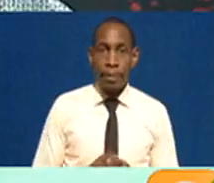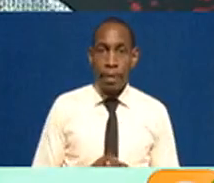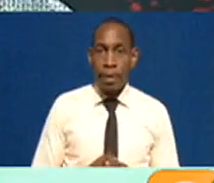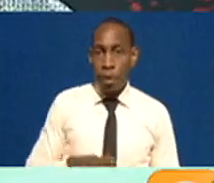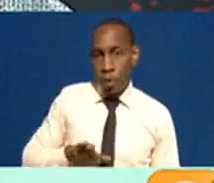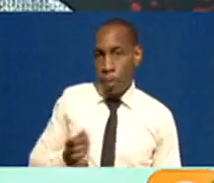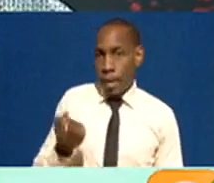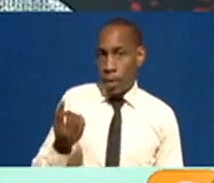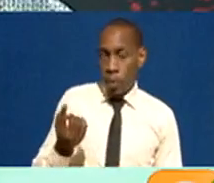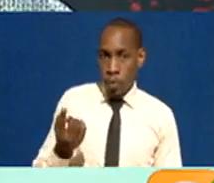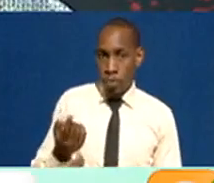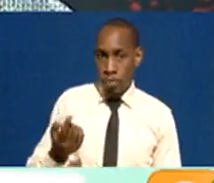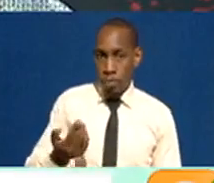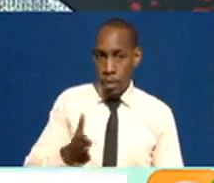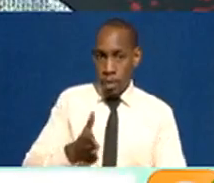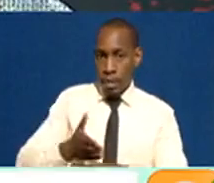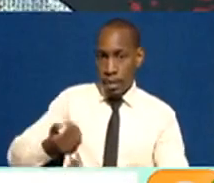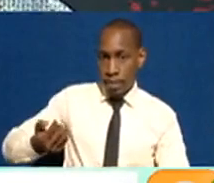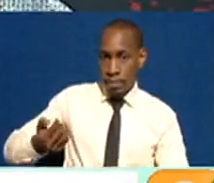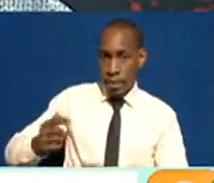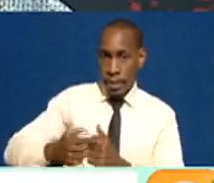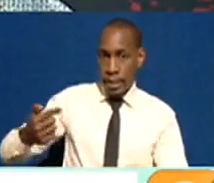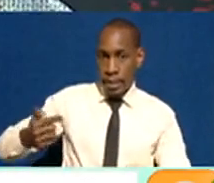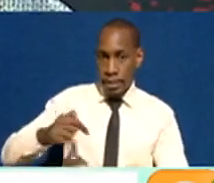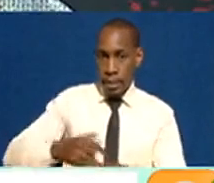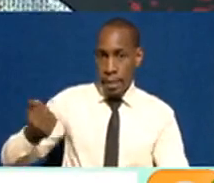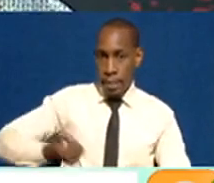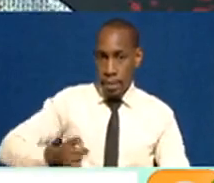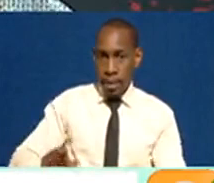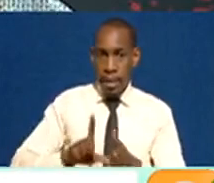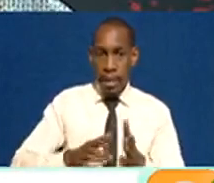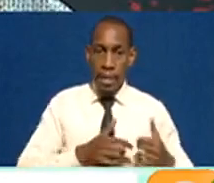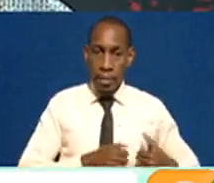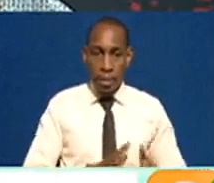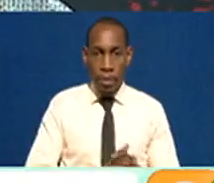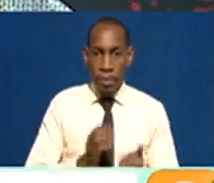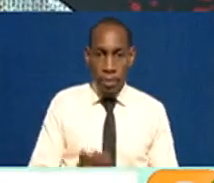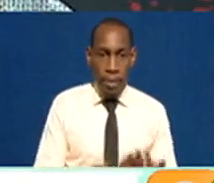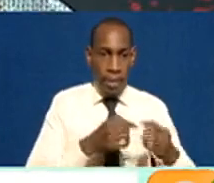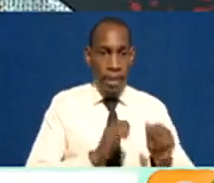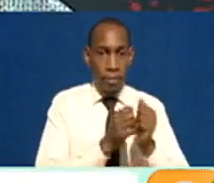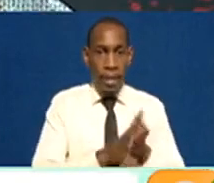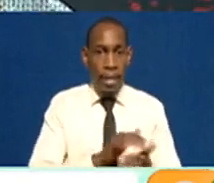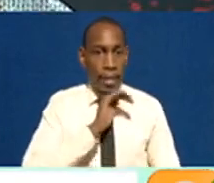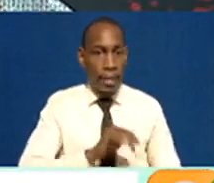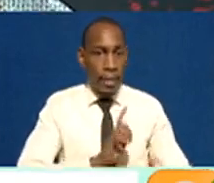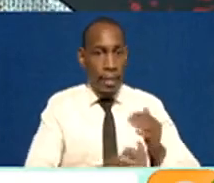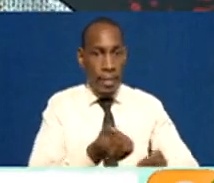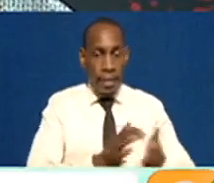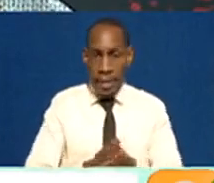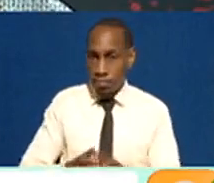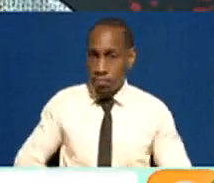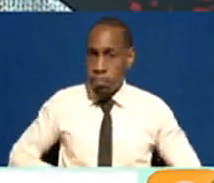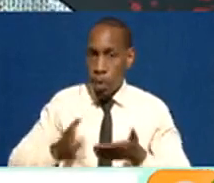Mwanamke mmoja aliyedungwa kisu mara sita na kisha mpenzi wake kujichoma akiwa na mwanawe ndani ya gari lao